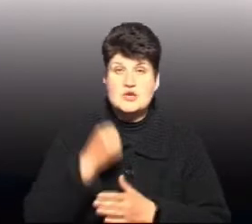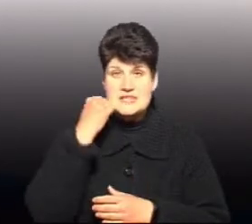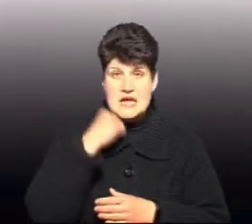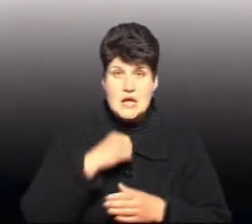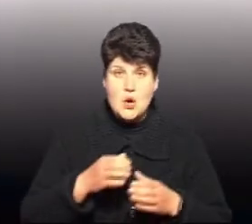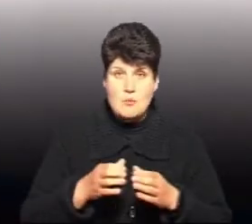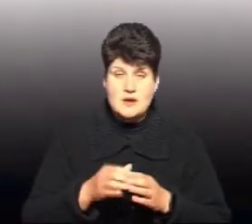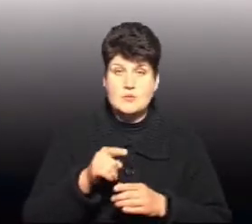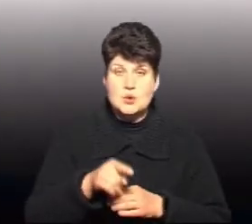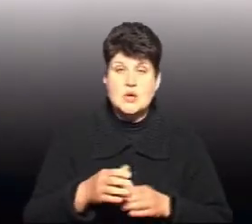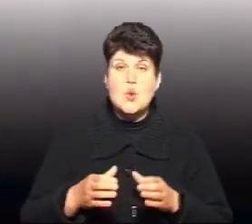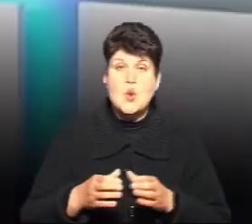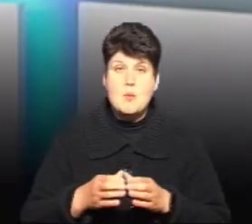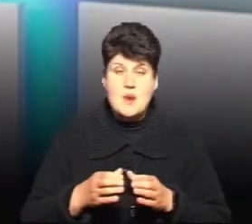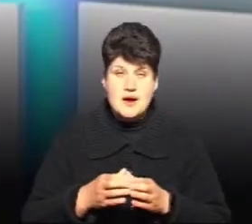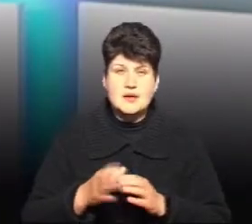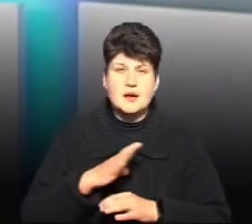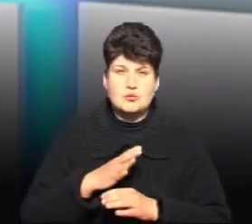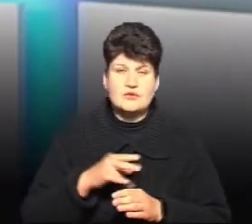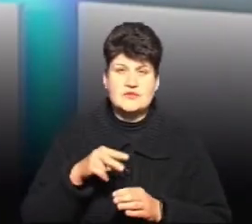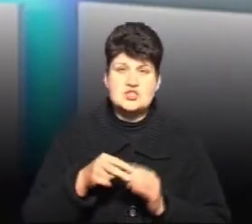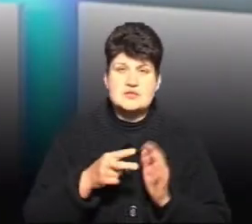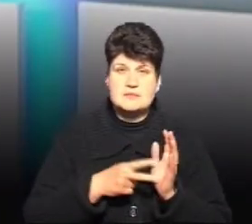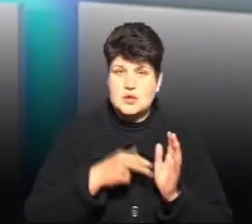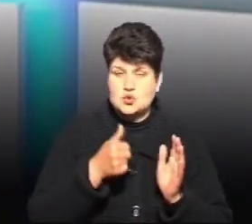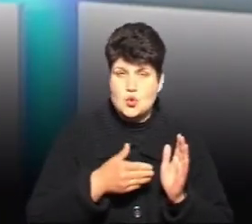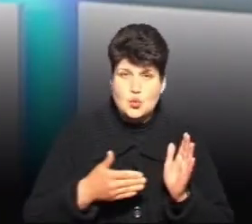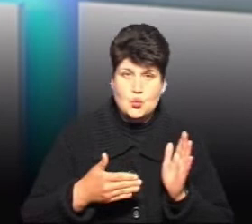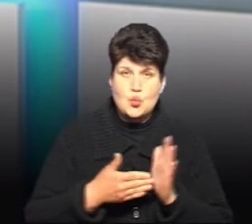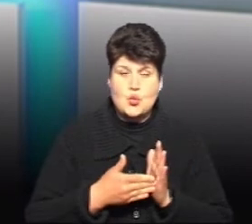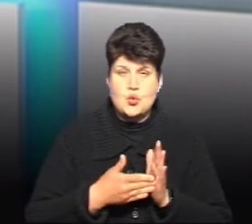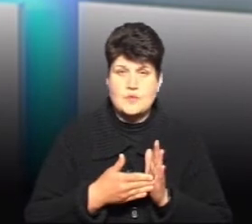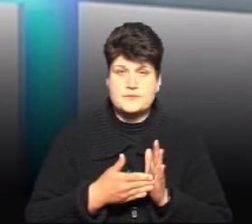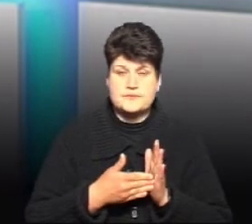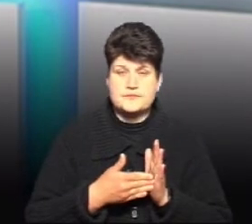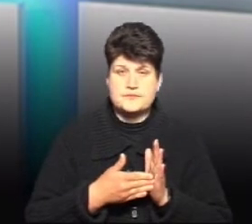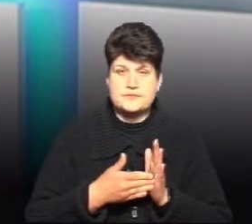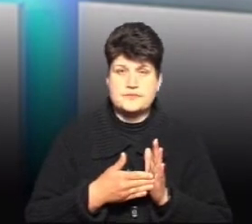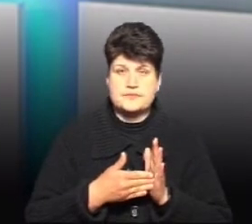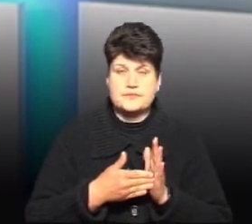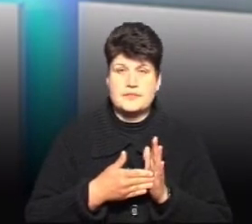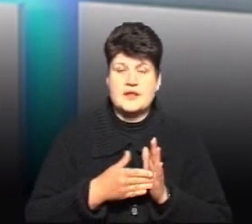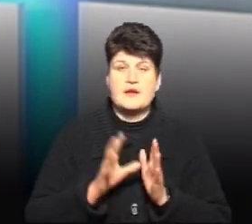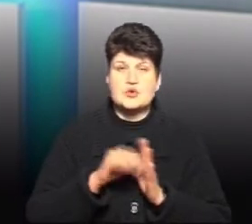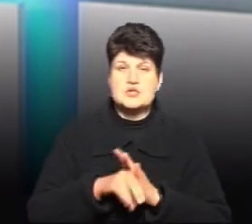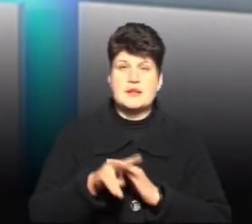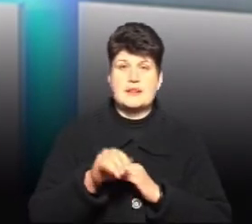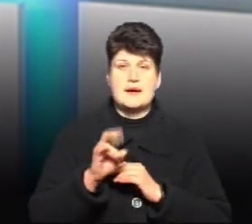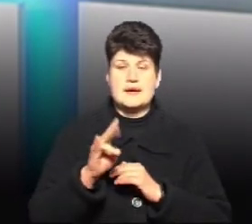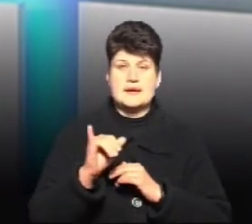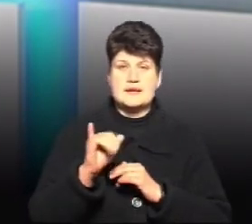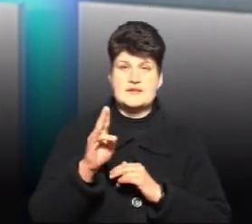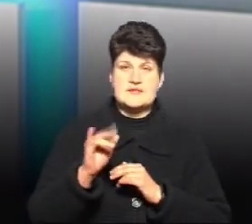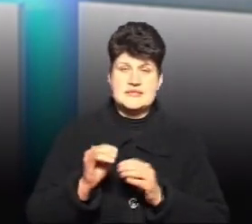яка була з 2017 року до 2020. Яка включала в себе Ланівці і... Ланівці, ну, в загальному 10 населених пунктів. Так. Це було